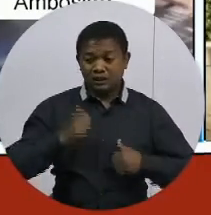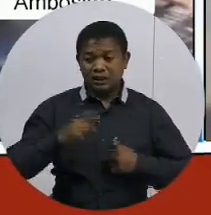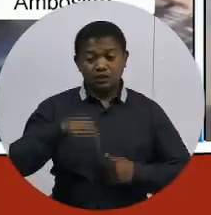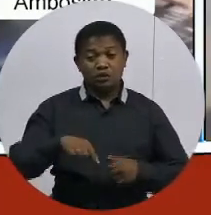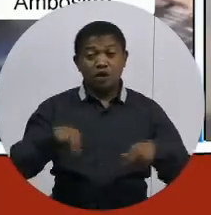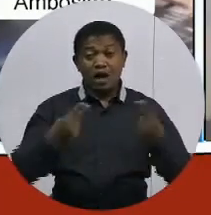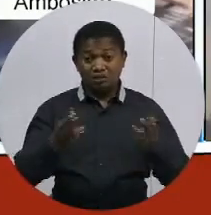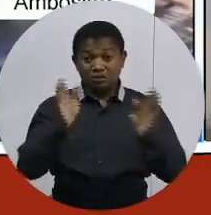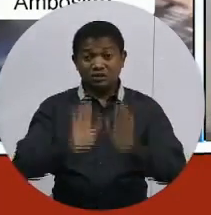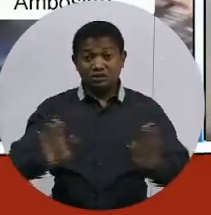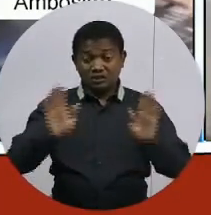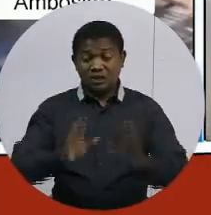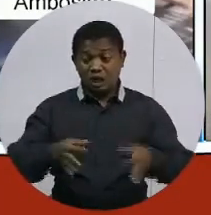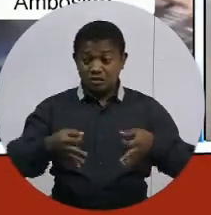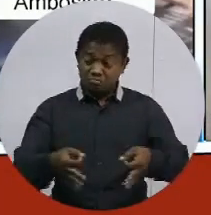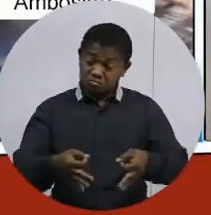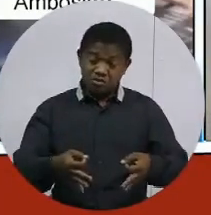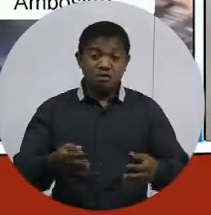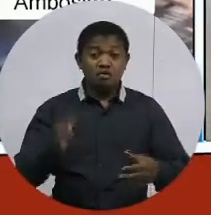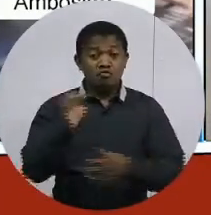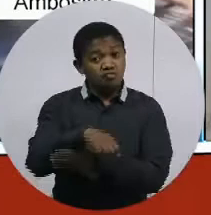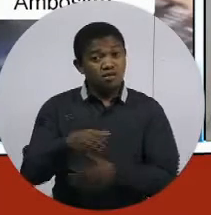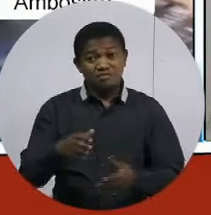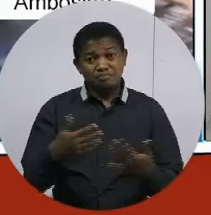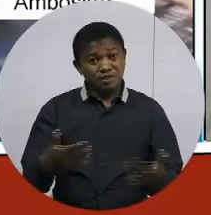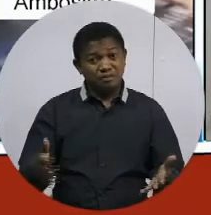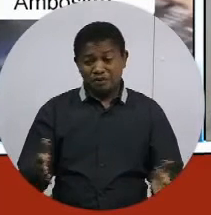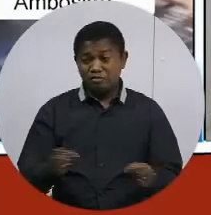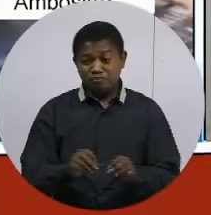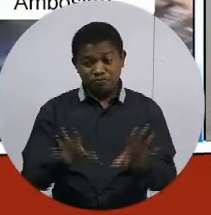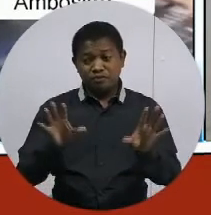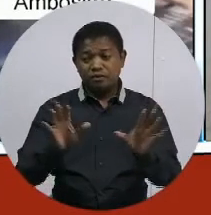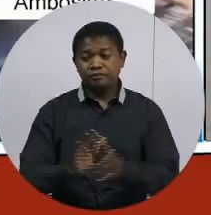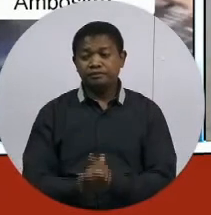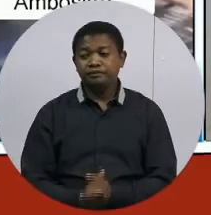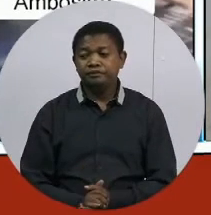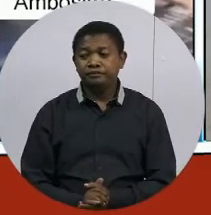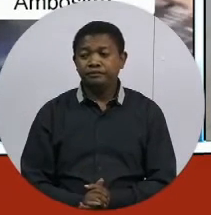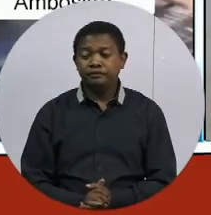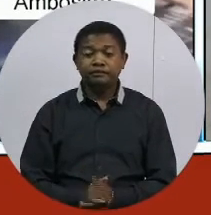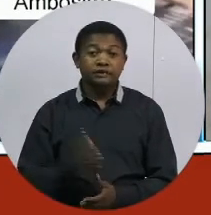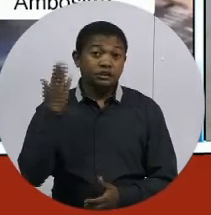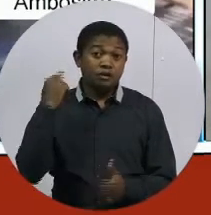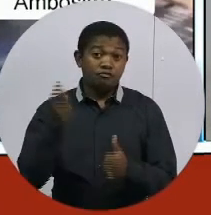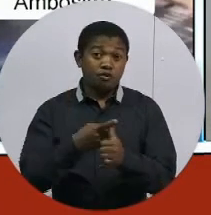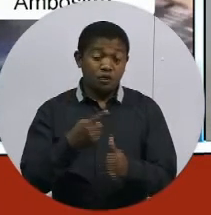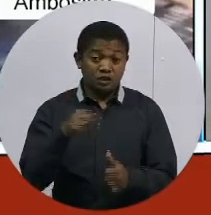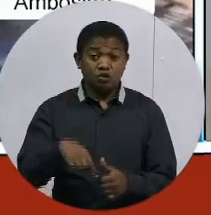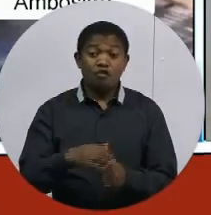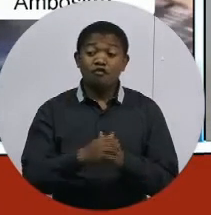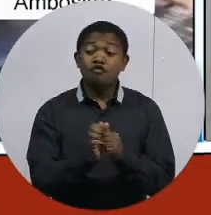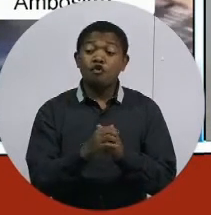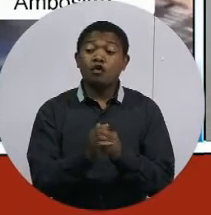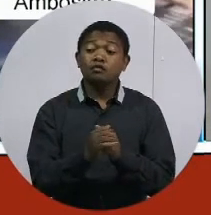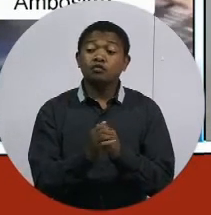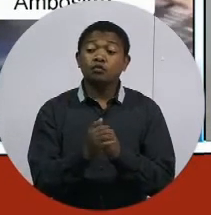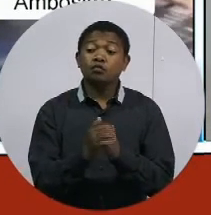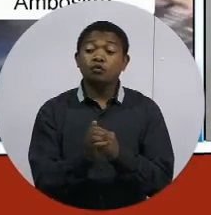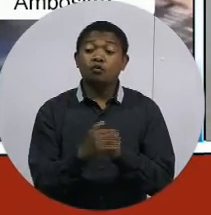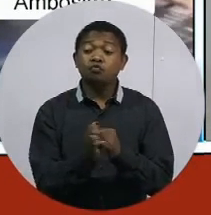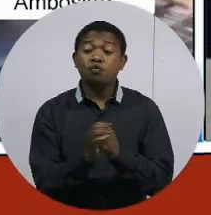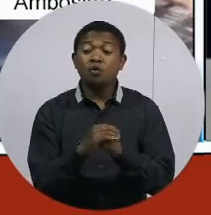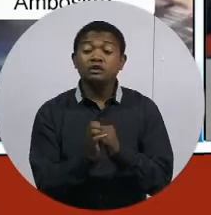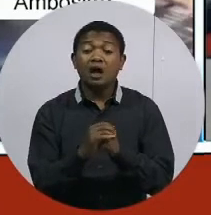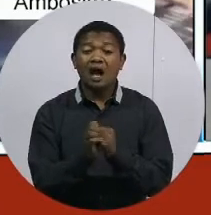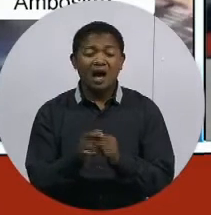tsena manoloana ny fiakaran'ny vokatra. Teo aloha moa izany dia nyvoasary ny tena hoe antoky ivelomany olona